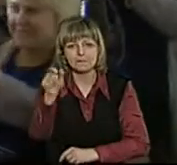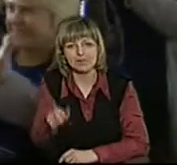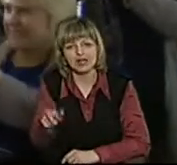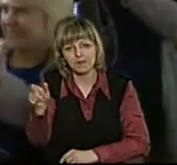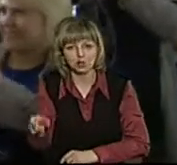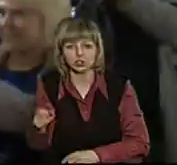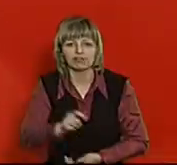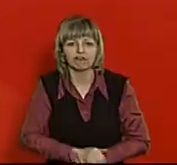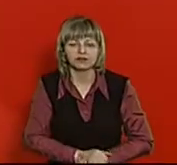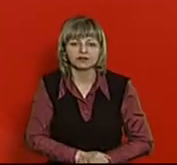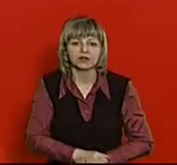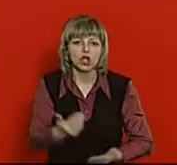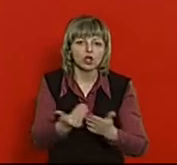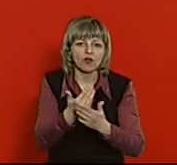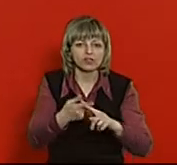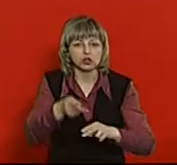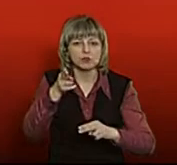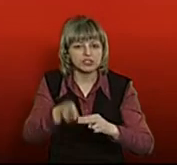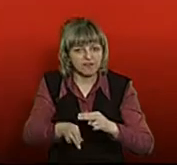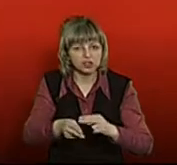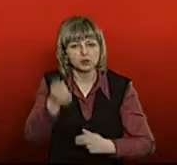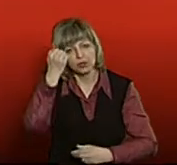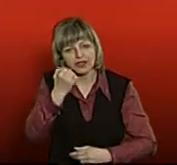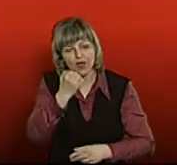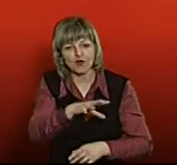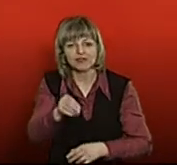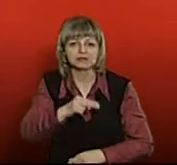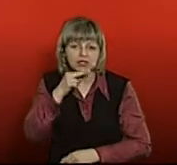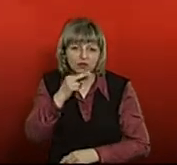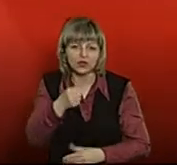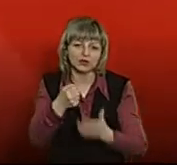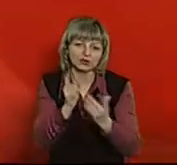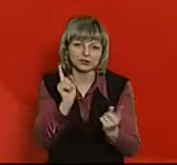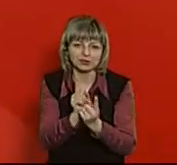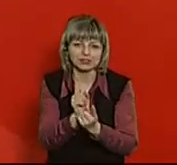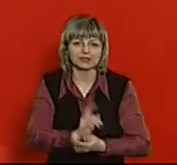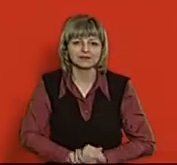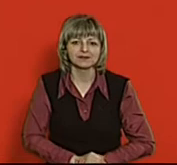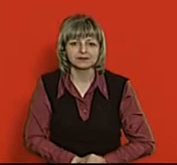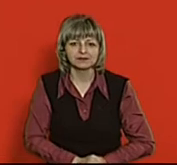Новини на цьому завершуємо. Дякуємо усім за увагу. На все добре.